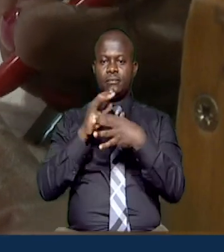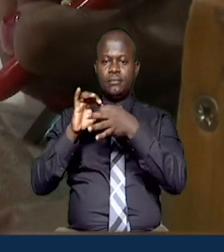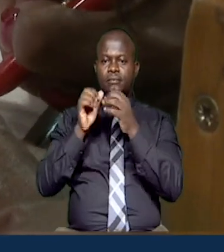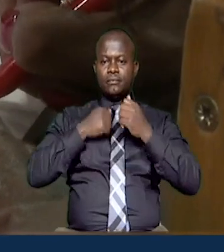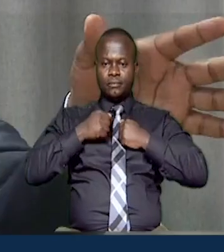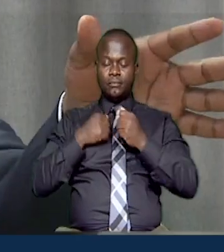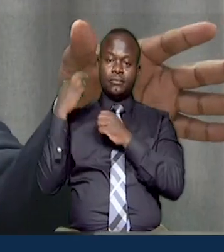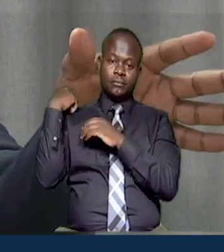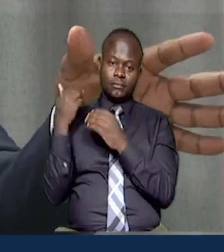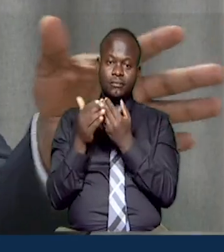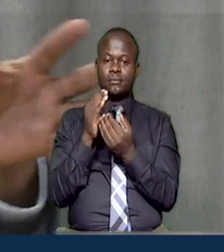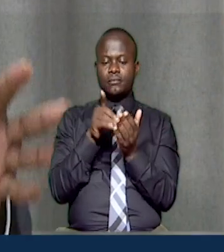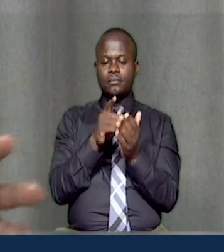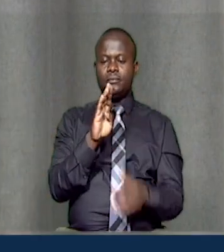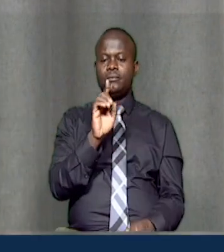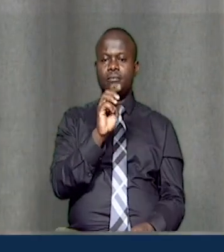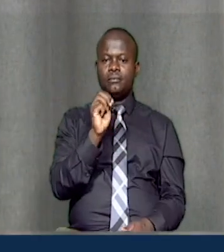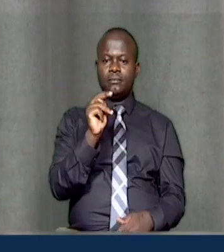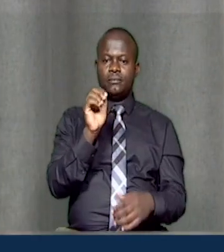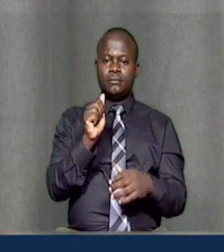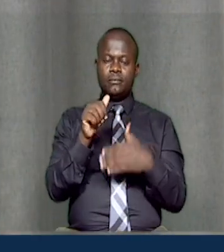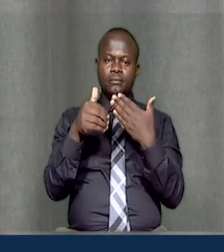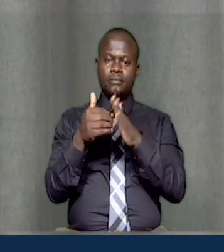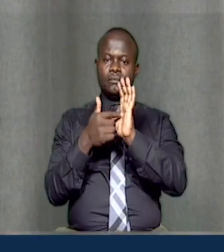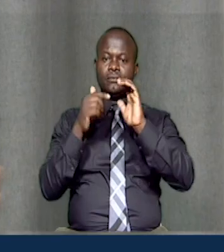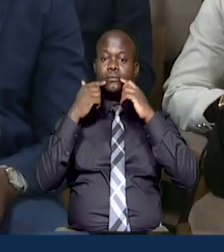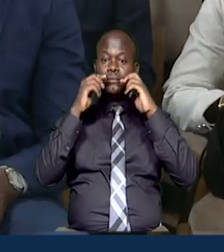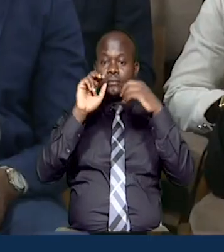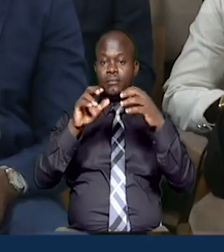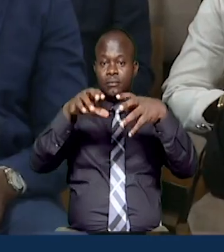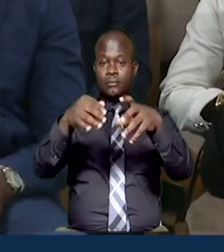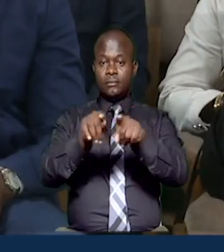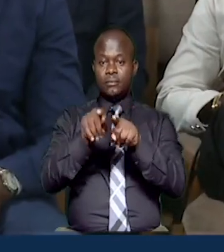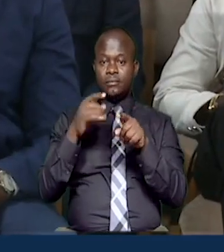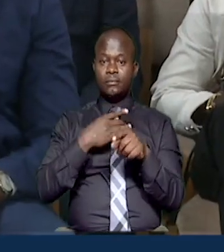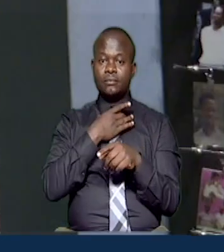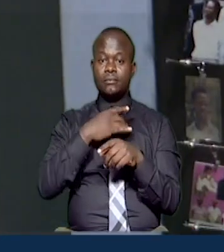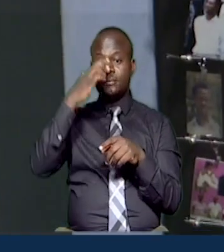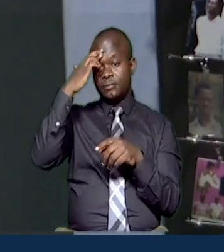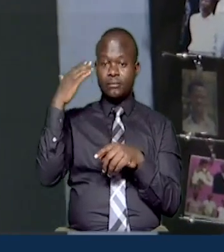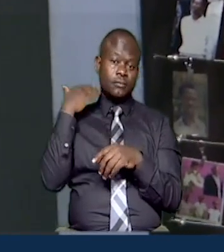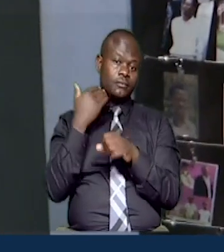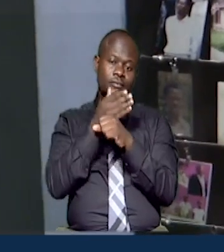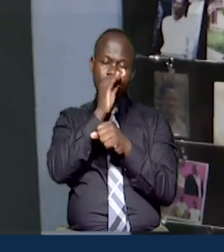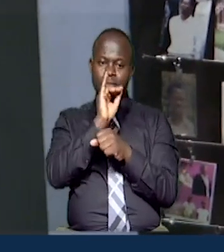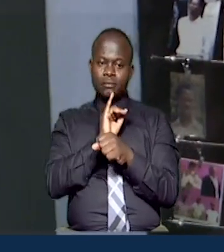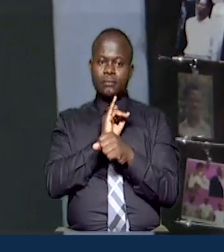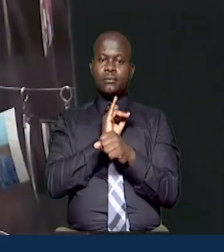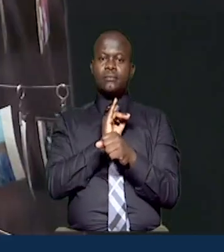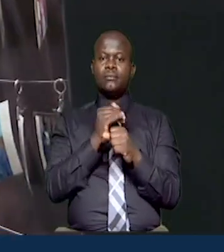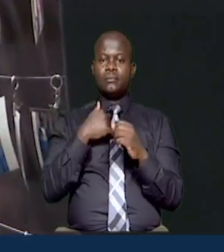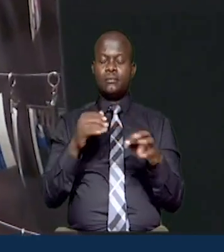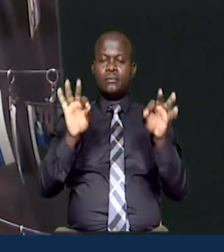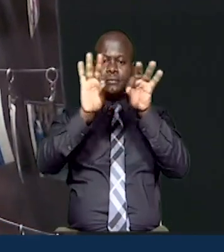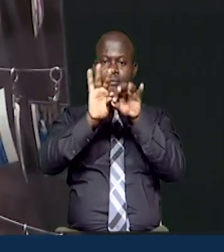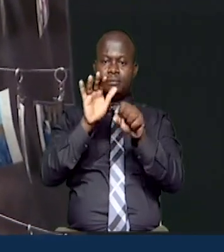bw'Abanyarwanda n'Inshingano Mboneragihugu Dr. Bizimana Jean Damascene yavuze ko kuba itsinda nk'iri risura urwibutso rwa Jenoside yakorewe Abatutsi bifite akamaro